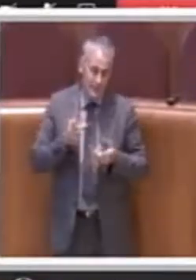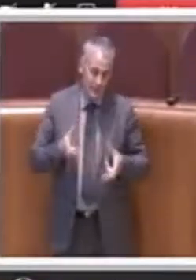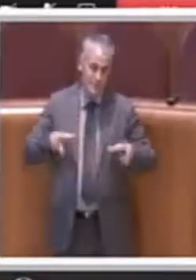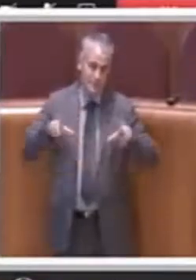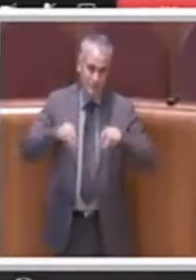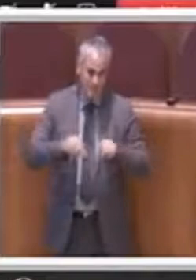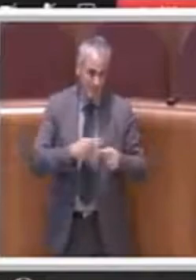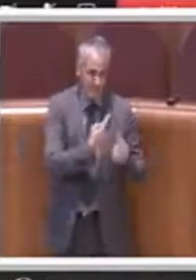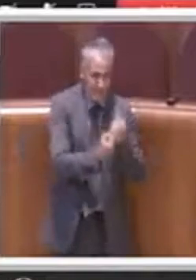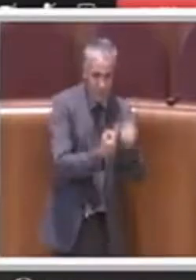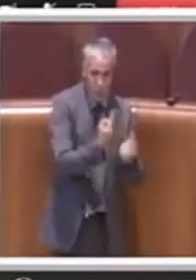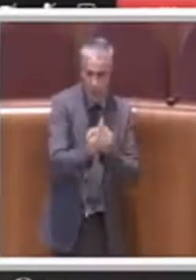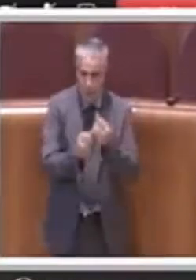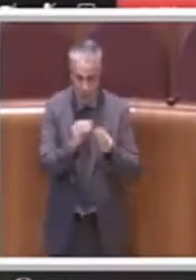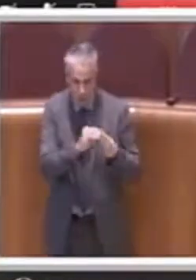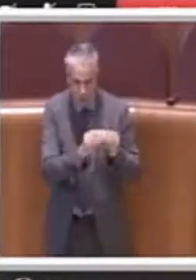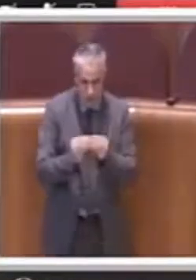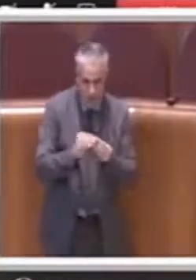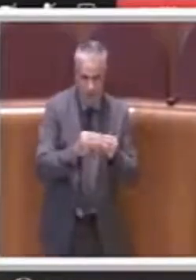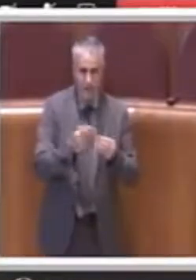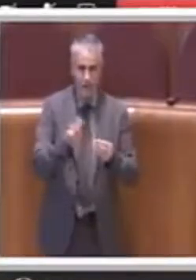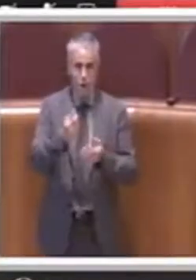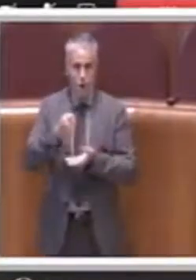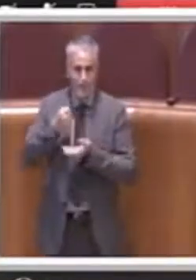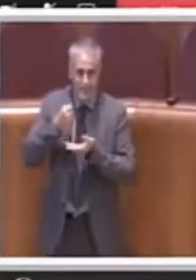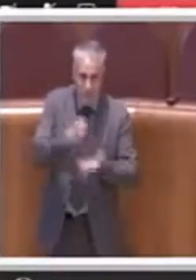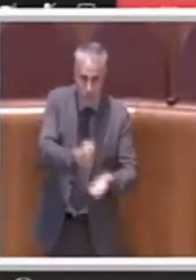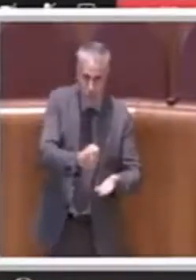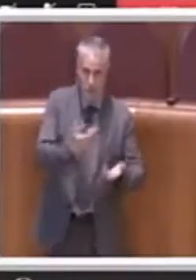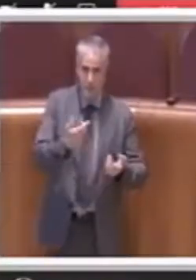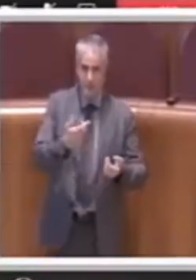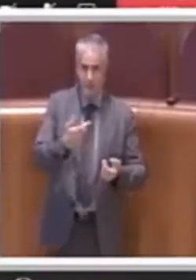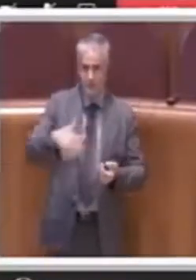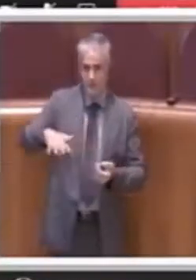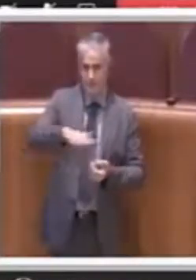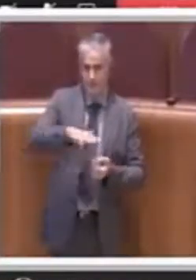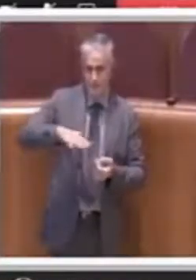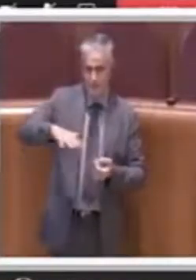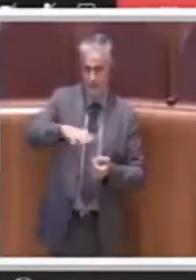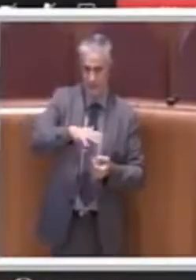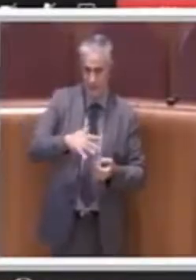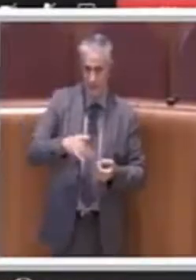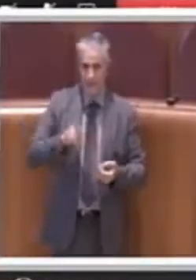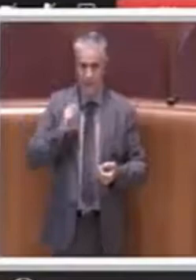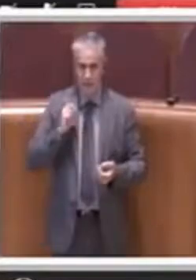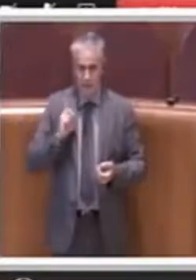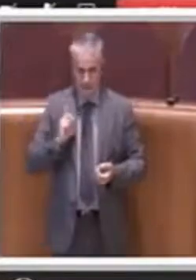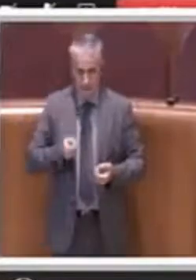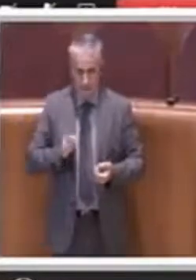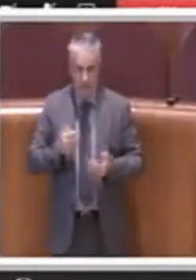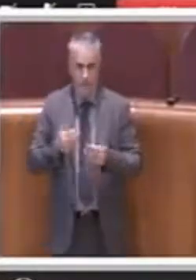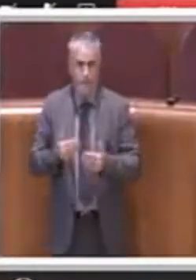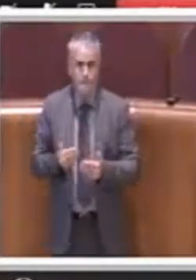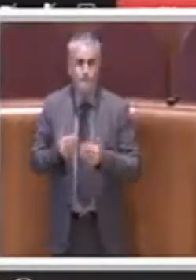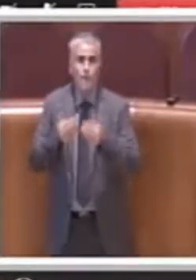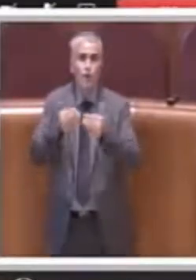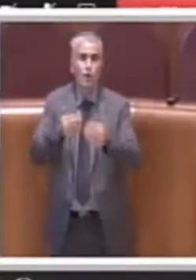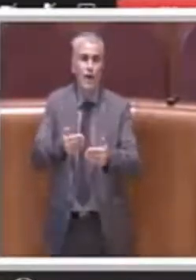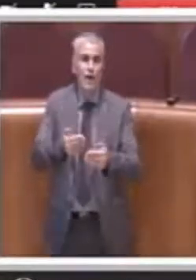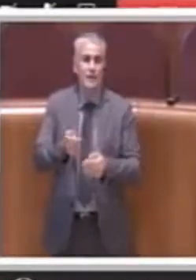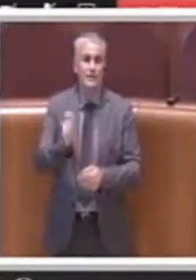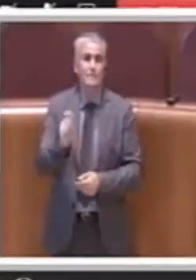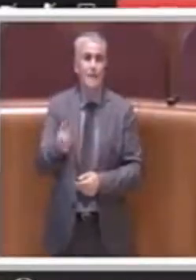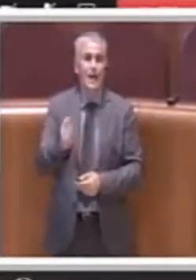mille situazioni. Lo sappiamo che molti tributi, anche soprattutto quelli locali, no? Ad esempio la Tari, sono stati prorogati nel